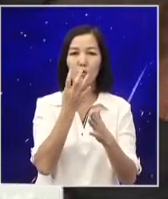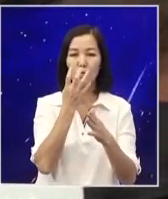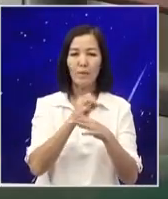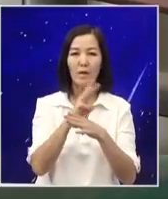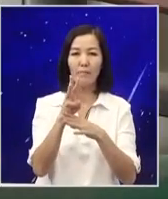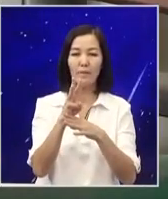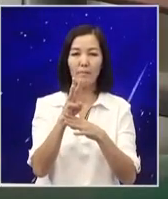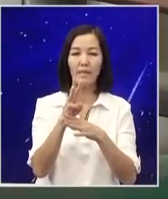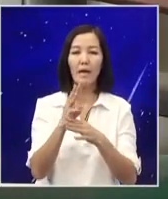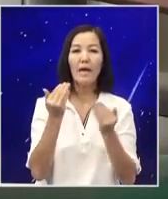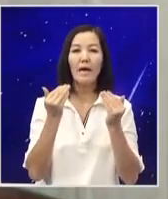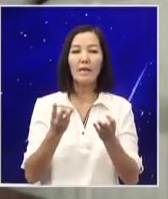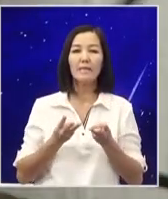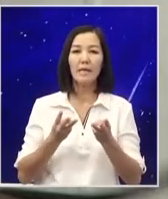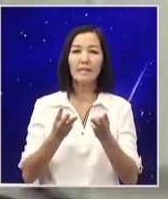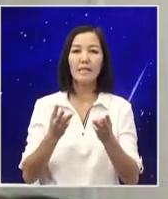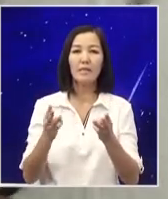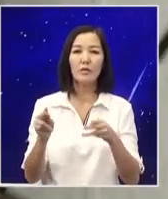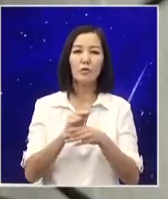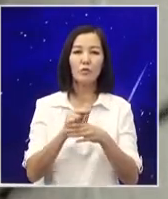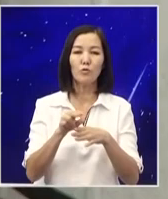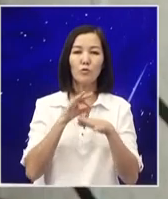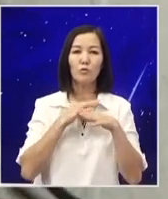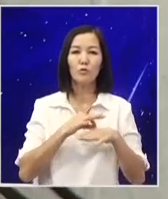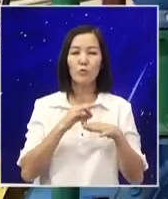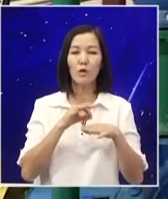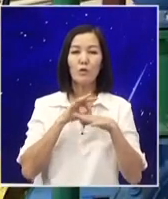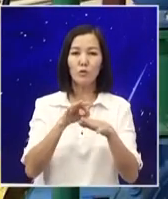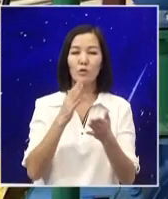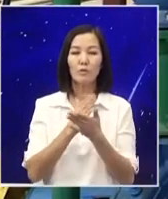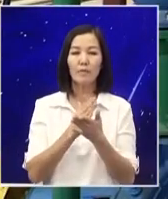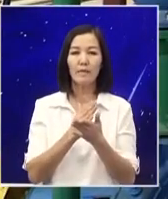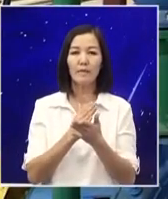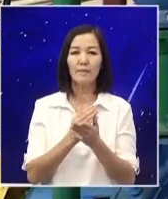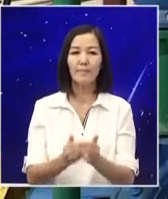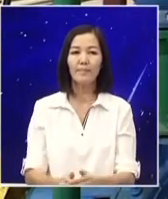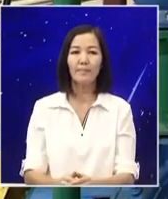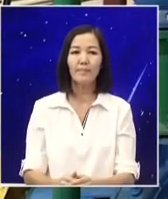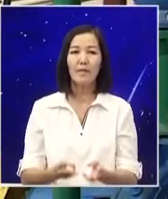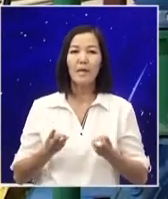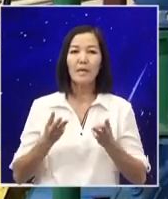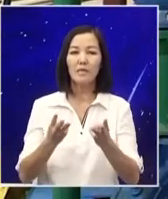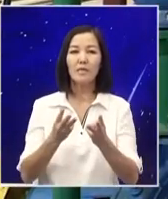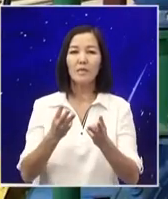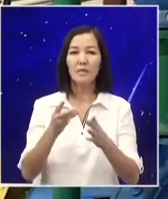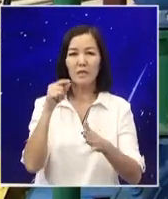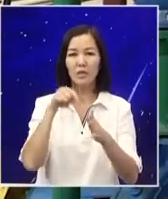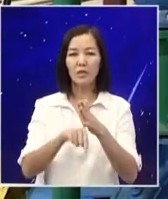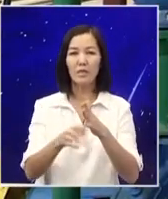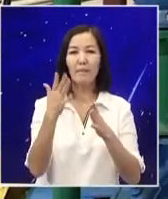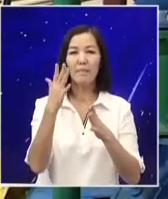қамтамасыз етеді. Қазір қазандықта ағымды жөндеу жұмыстары жүргізіліп жатыр. Котельдің ішінде өзімізде бір 5 оборудование бар ғой, 5 котел